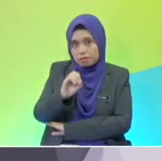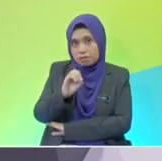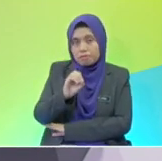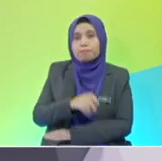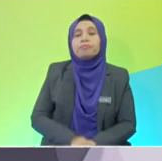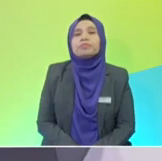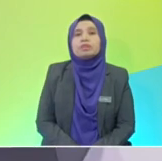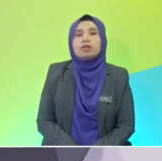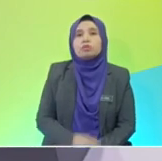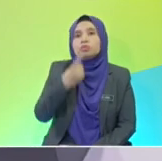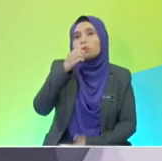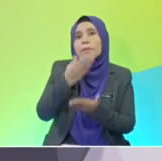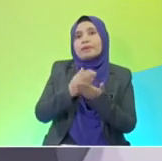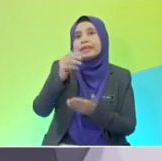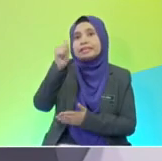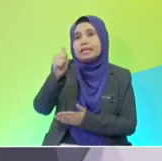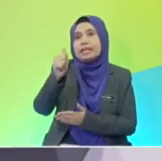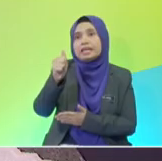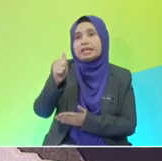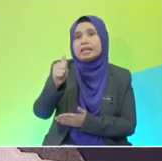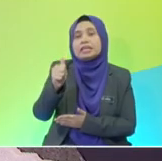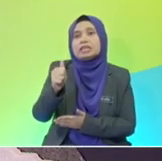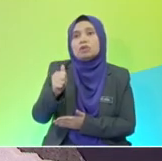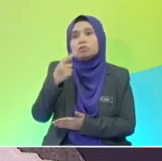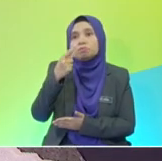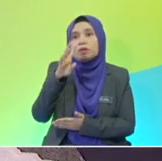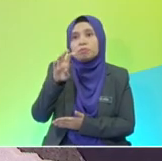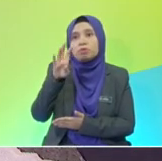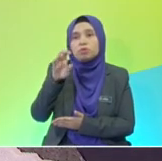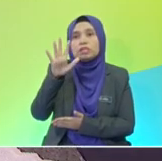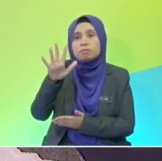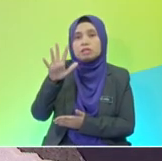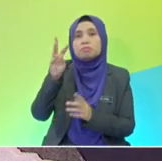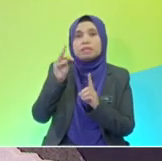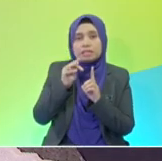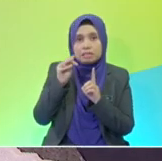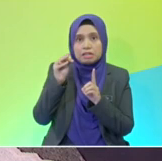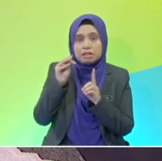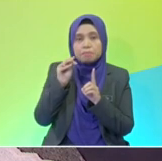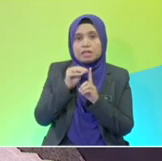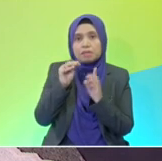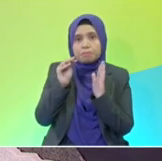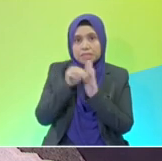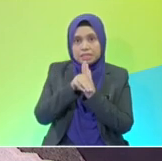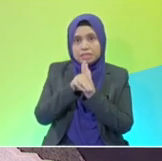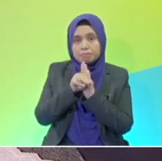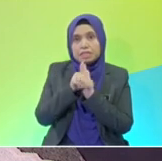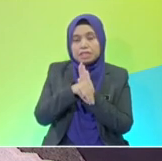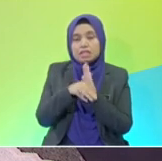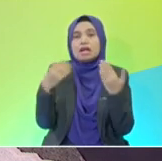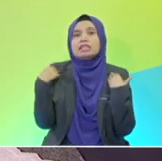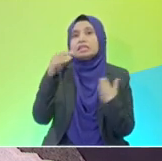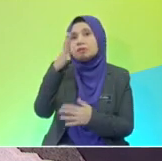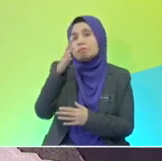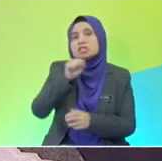untuk bahagia ini adalah 45 menit oke di sini ada 15 soal